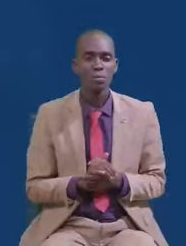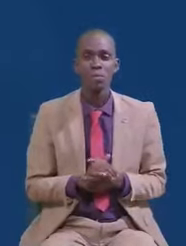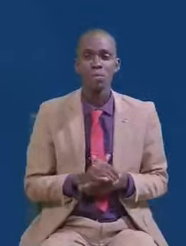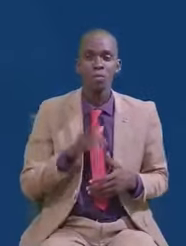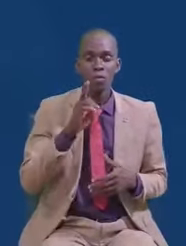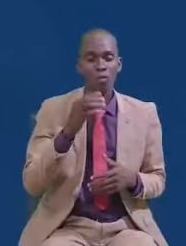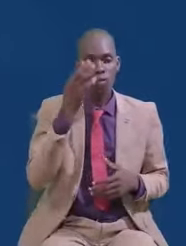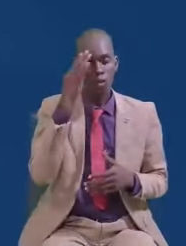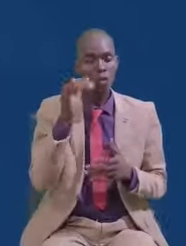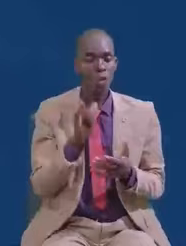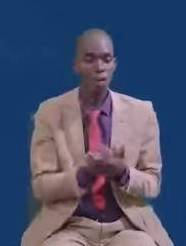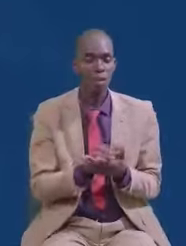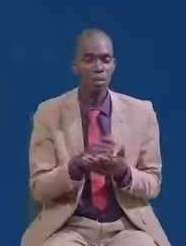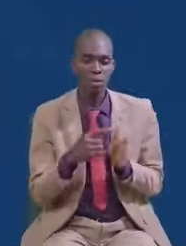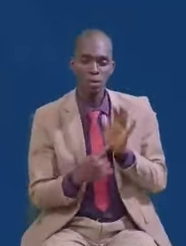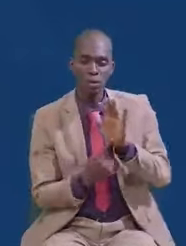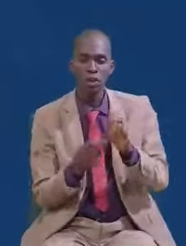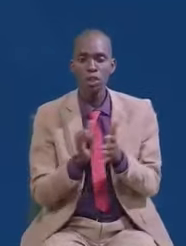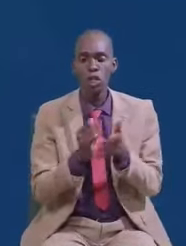Déjà, vous avez vu la révélation qui vous parvient.